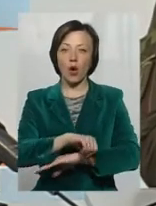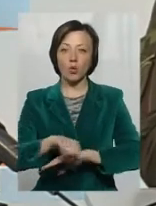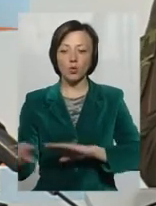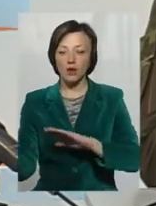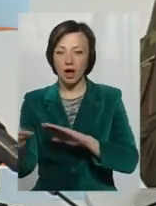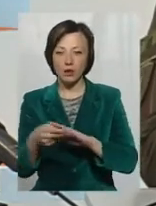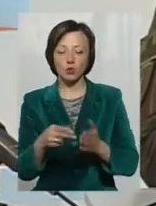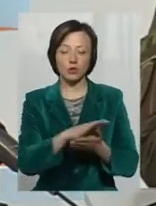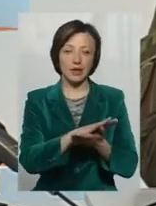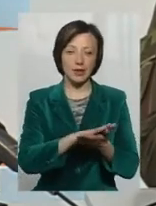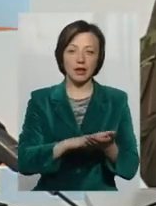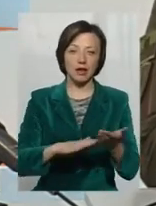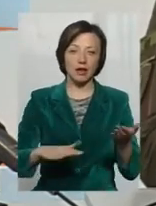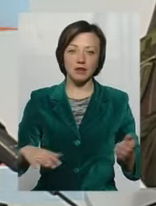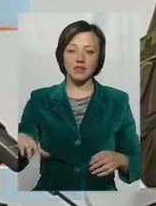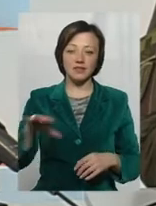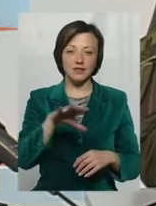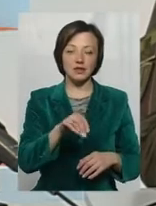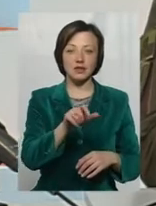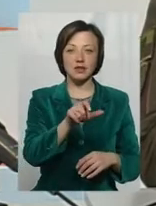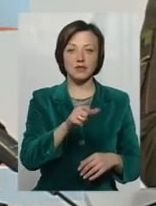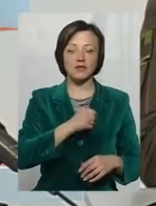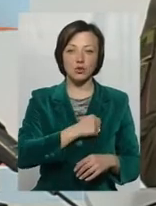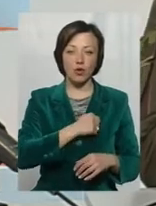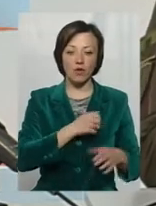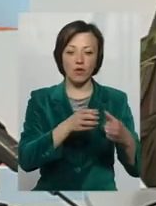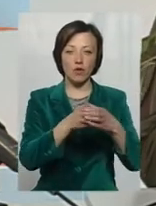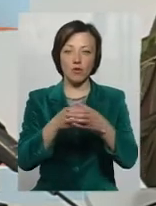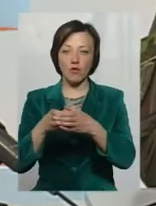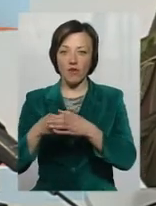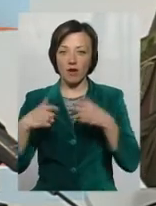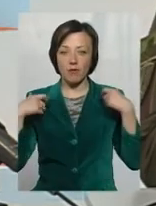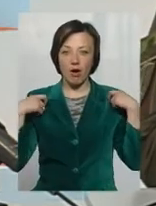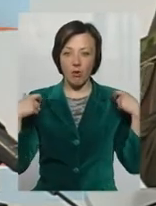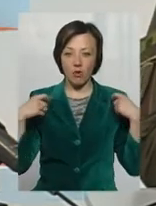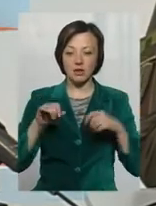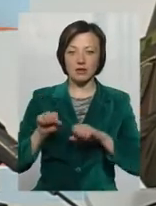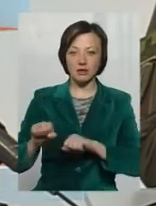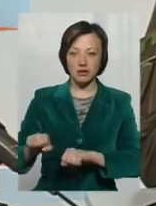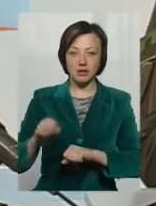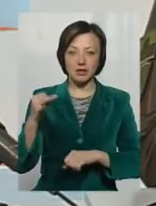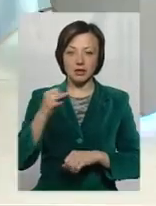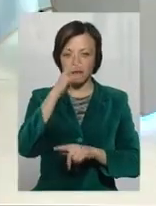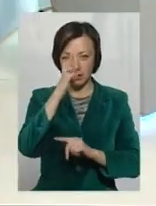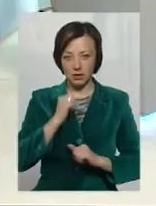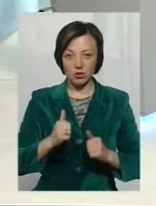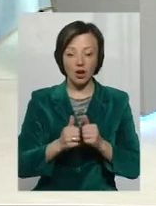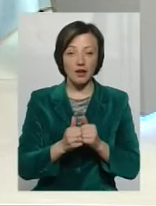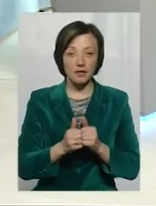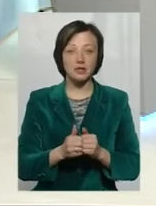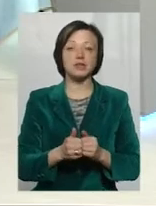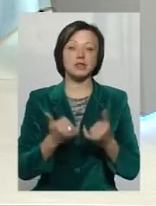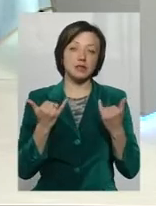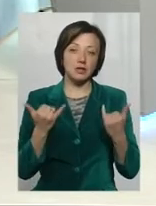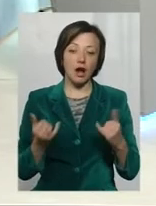агітують, і так далі. Ну, всі люди, всі військові формування, що носять погони і стоять на сторожі інтересів держави, вони